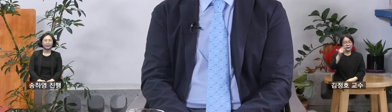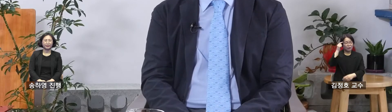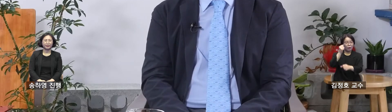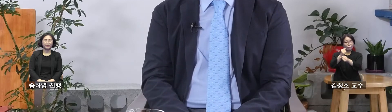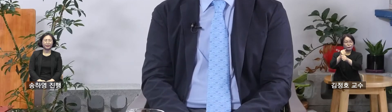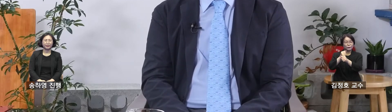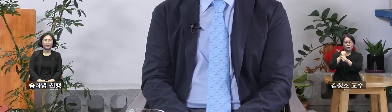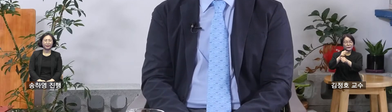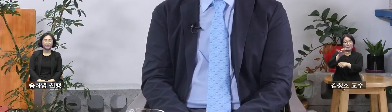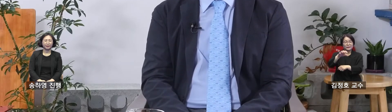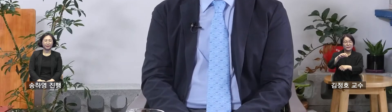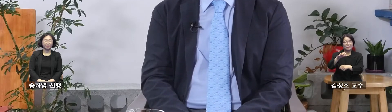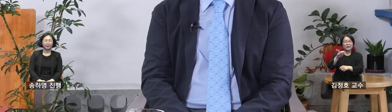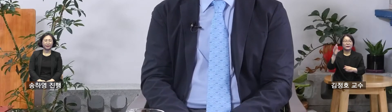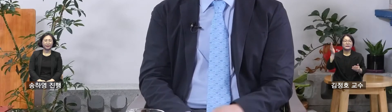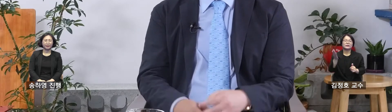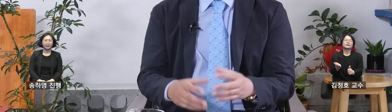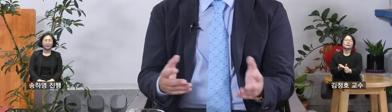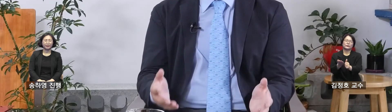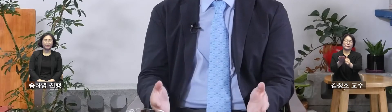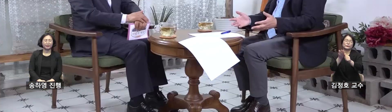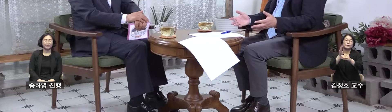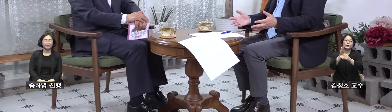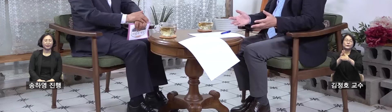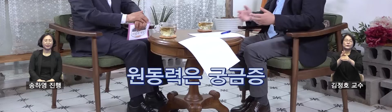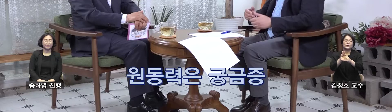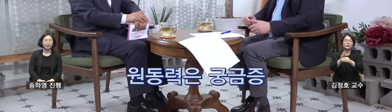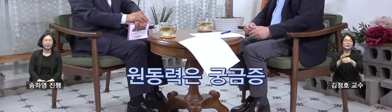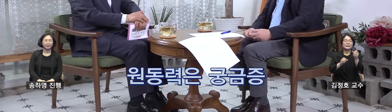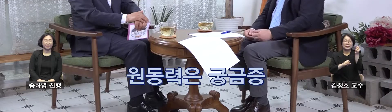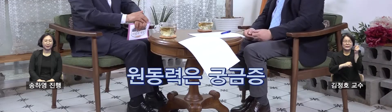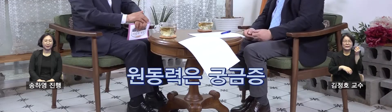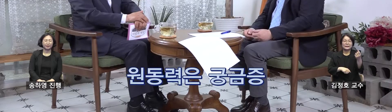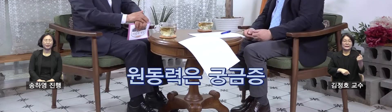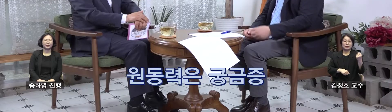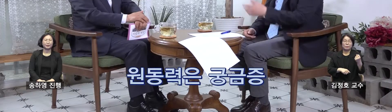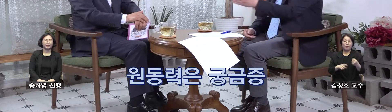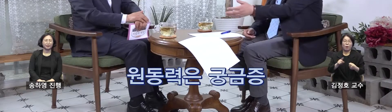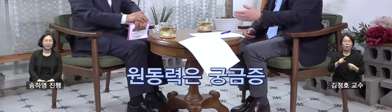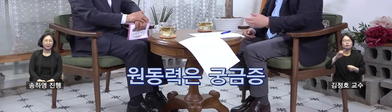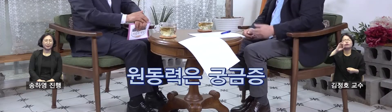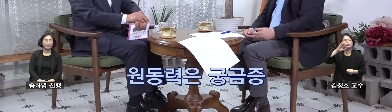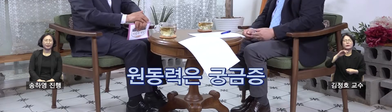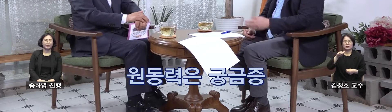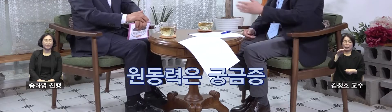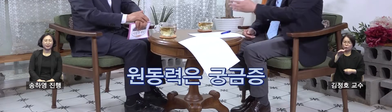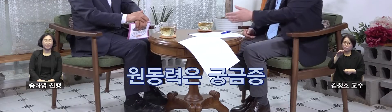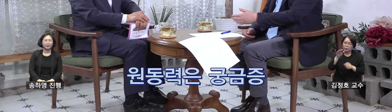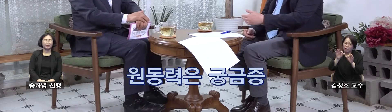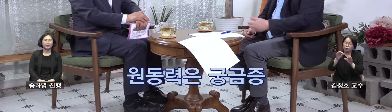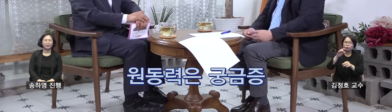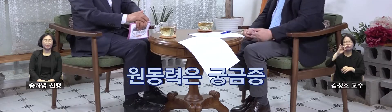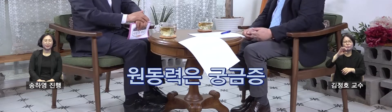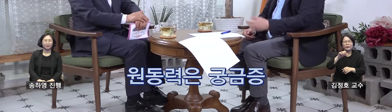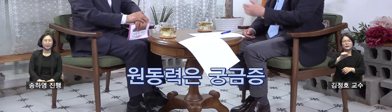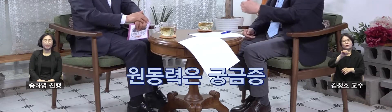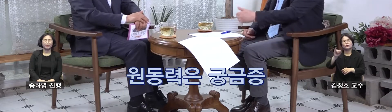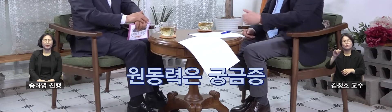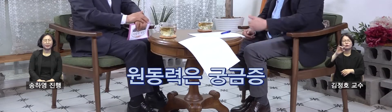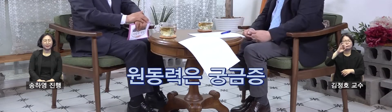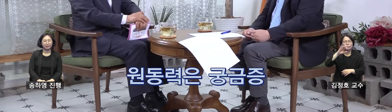학생들이 그렇게 길러졌는데, 이제 원동력은 저는 궁금해서 그랬습니다. 자동차가 궁금하고, 인공지능이